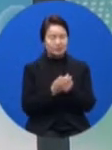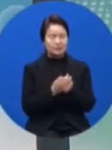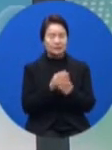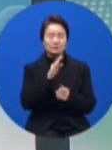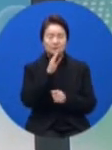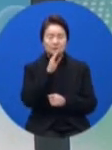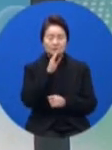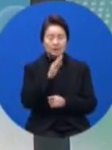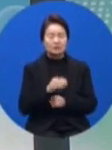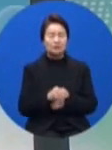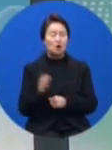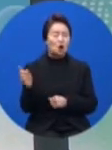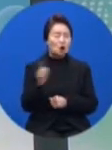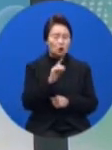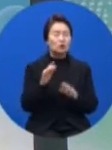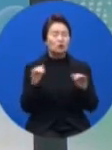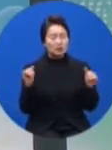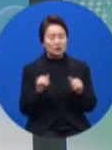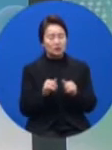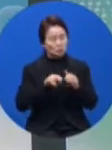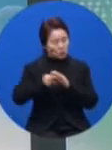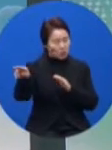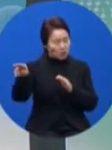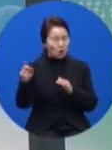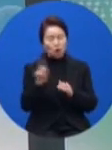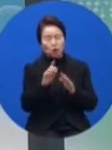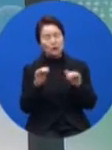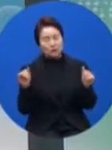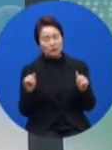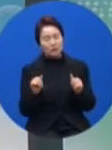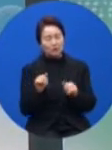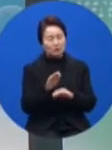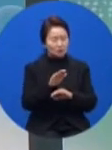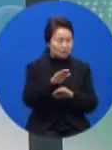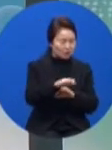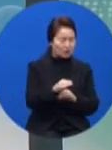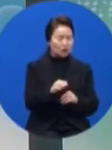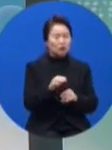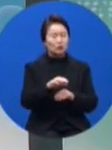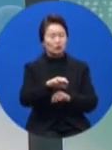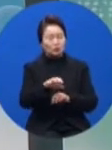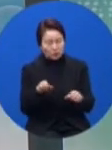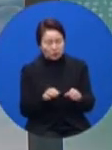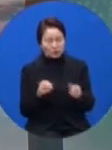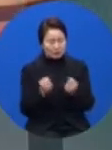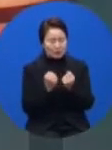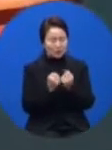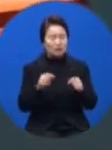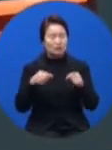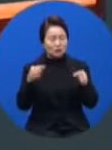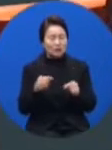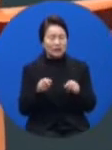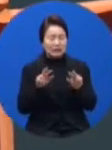정말 어떤 자들은 전쟁이 나면 도망가고 어떤 자들은 최전방에 일부러 싸우러 들어갑니다. 지금